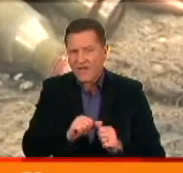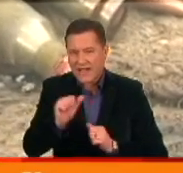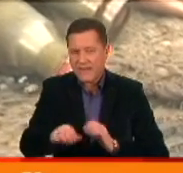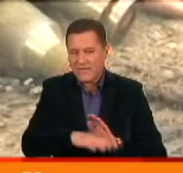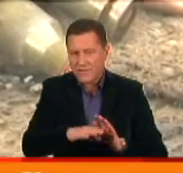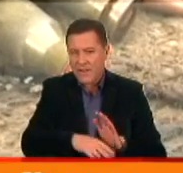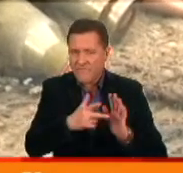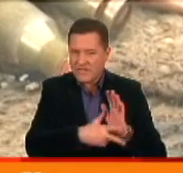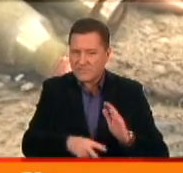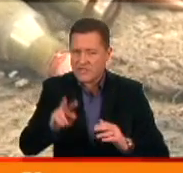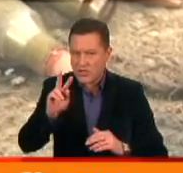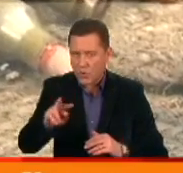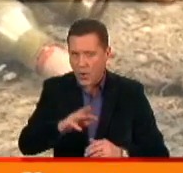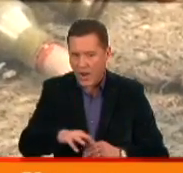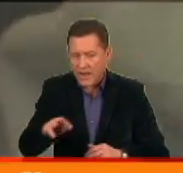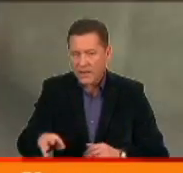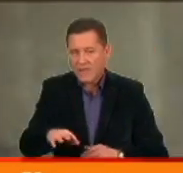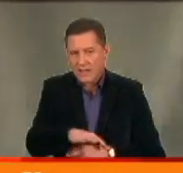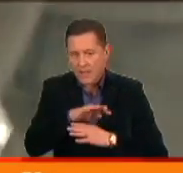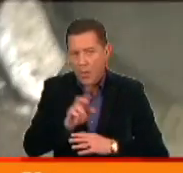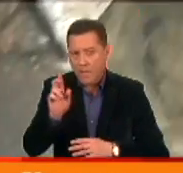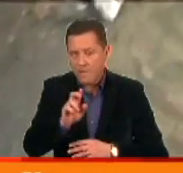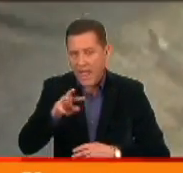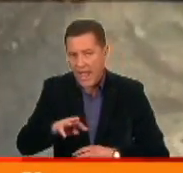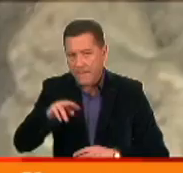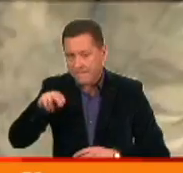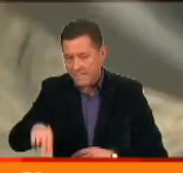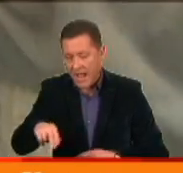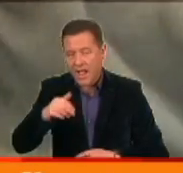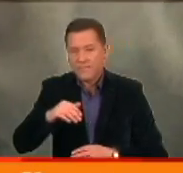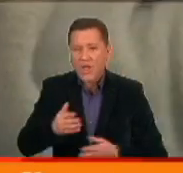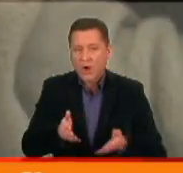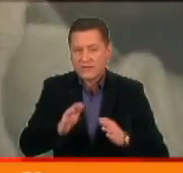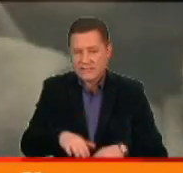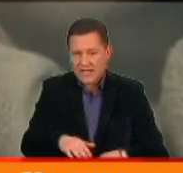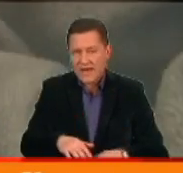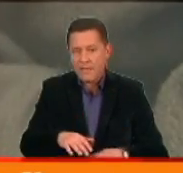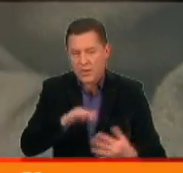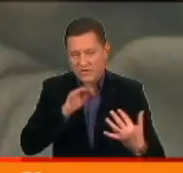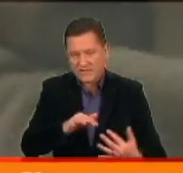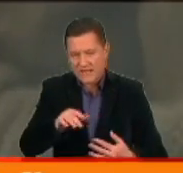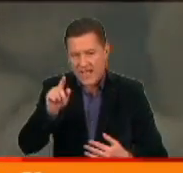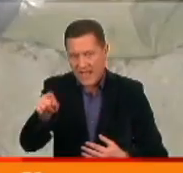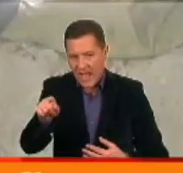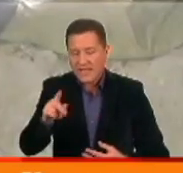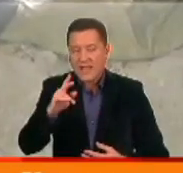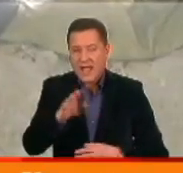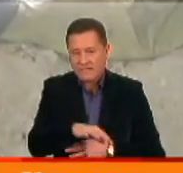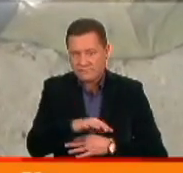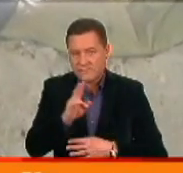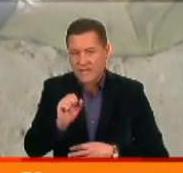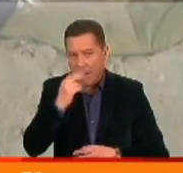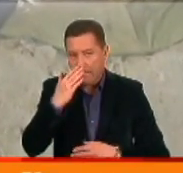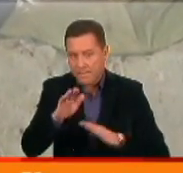міни 82-го калібру та набої БМП. Основні протистояння учора зафіксовані на Приазов'ї. Там же поранень зазнали